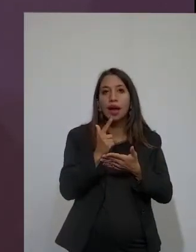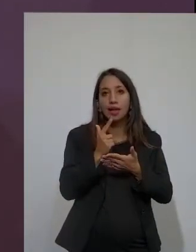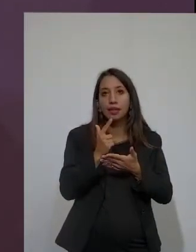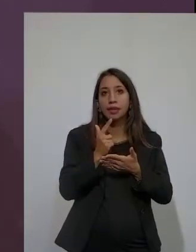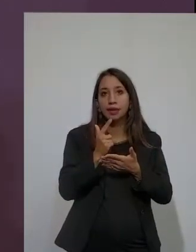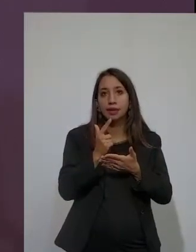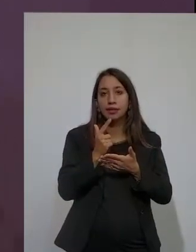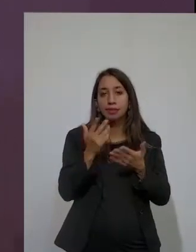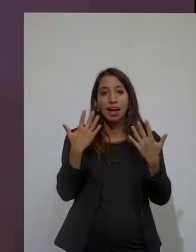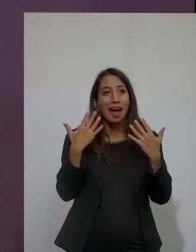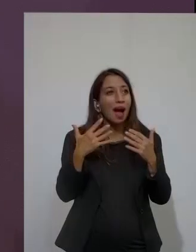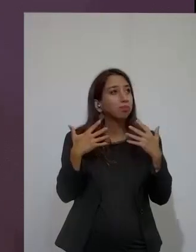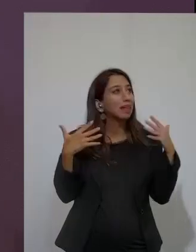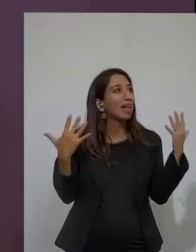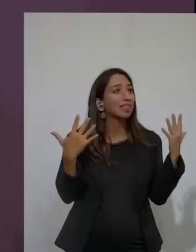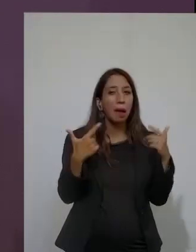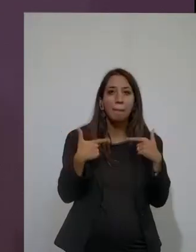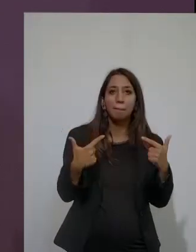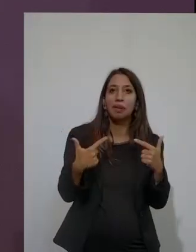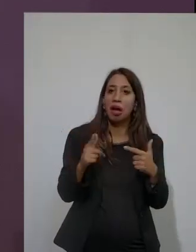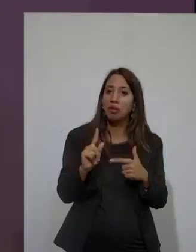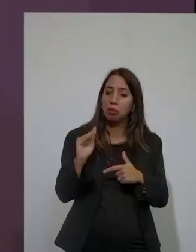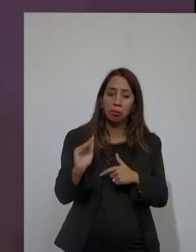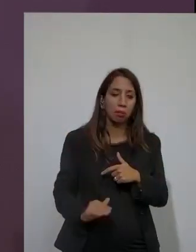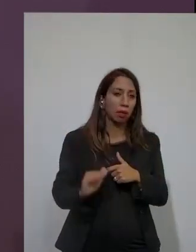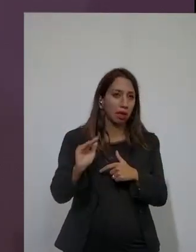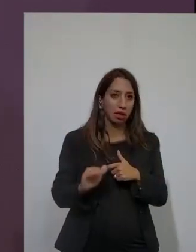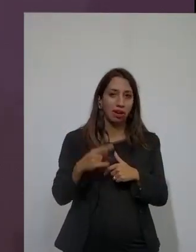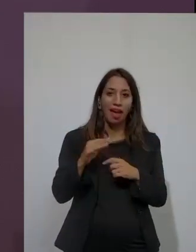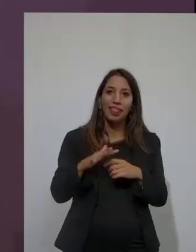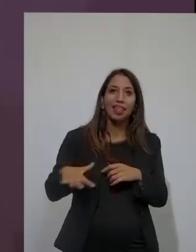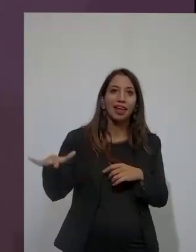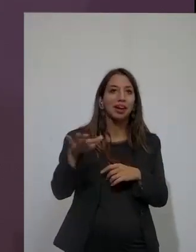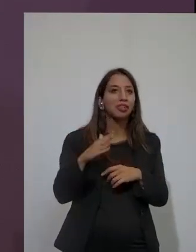con l'ambiente e con il territorio circostante. Ecco perché